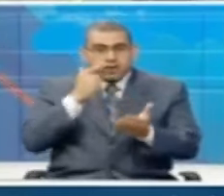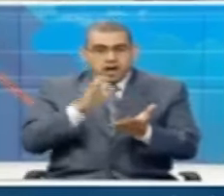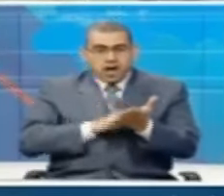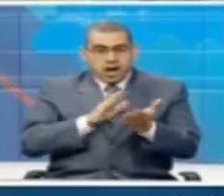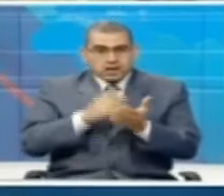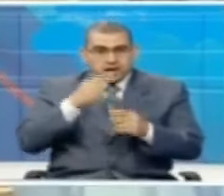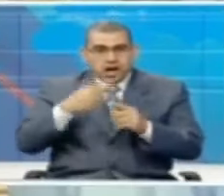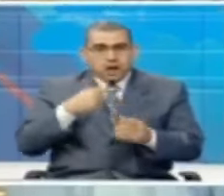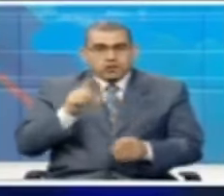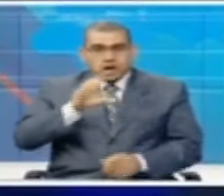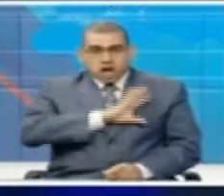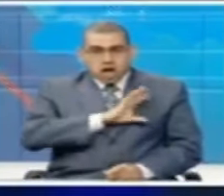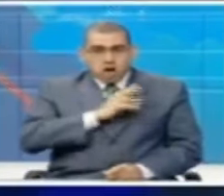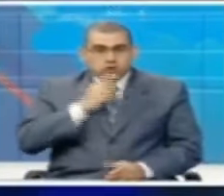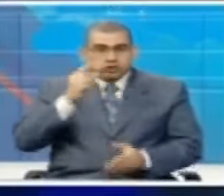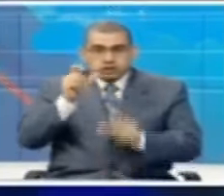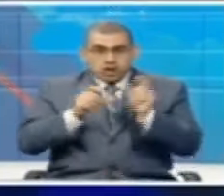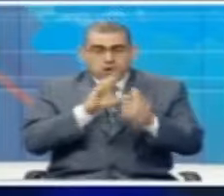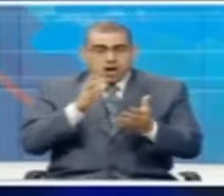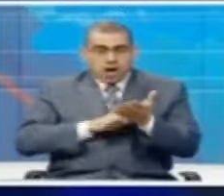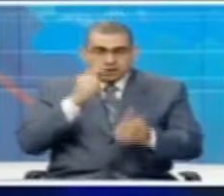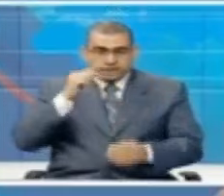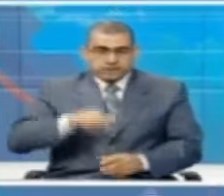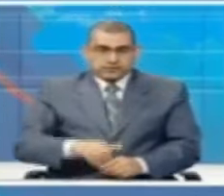خطيرة تهدد الجنود والشخصيات العامة.